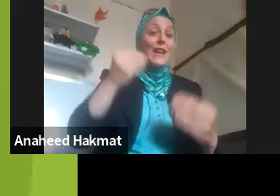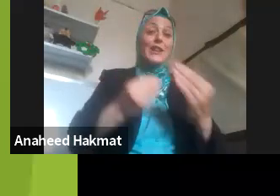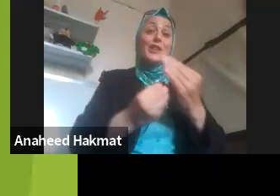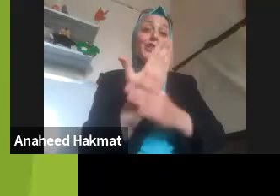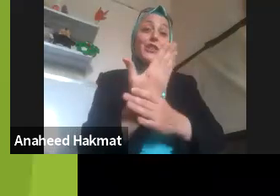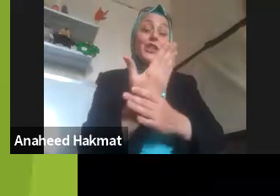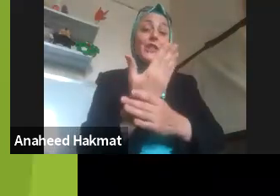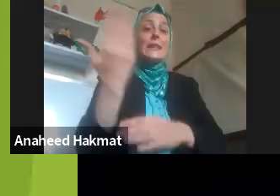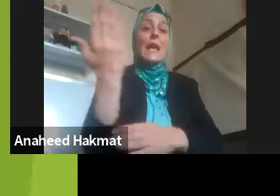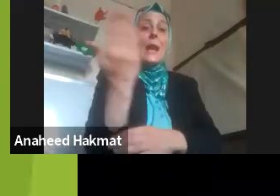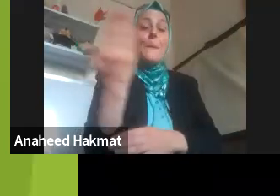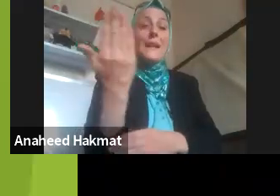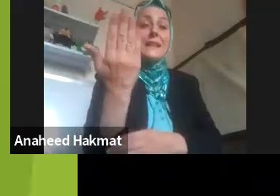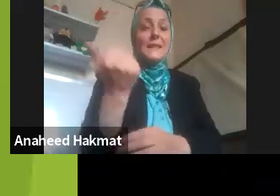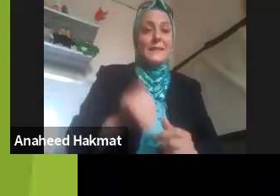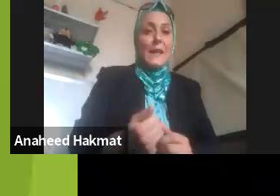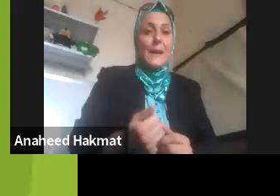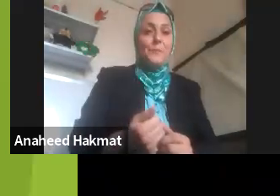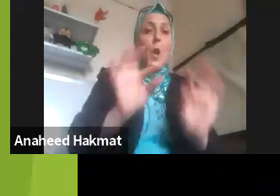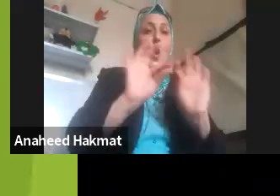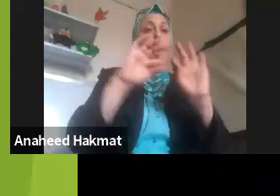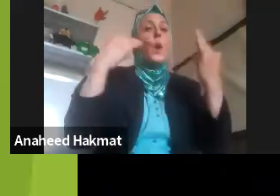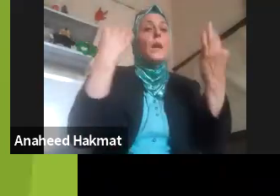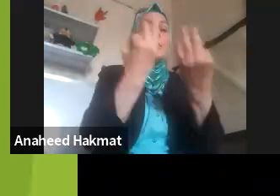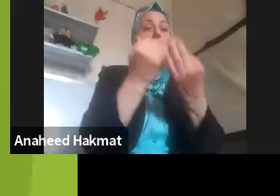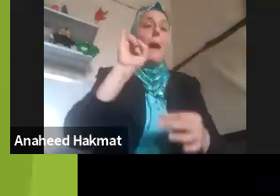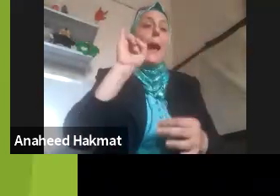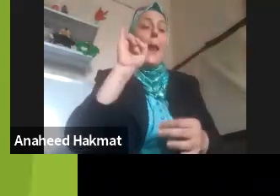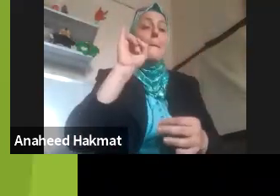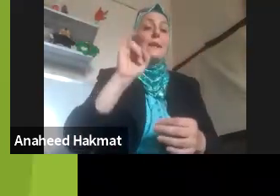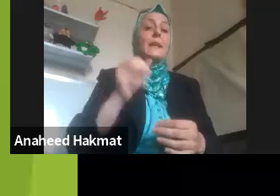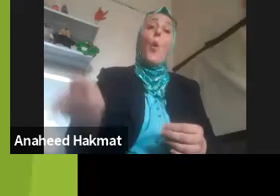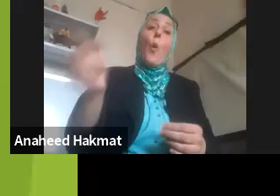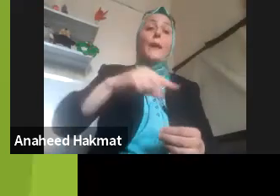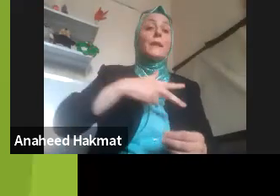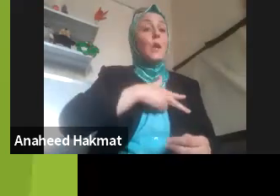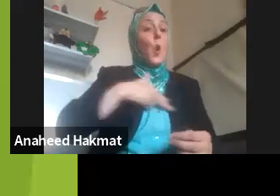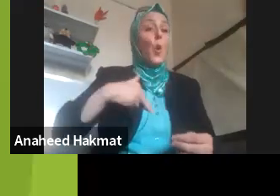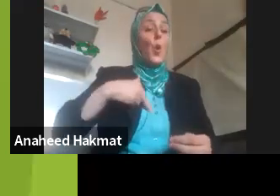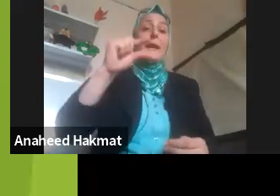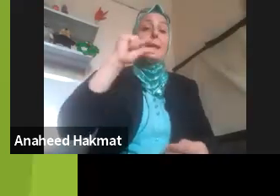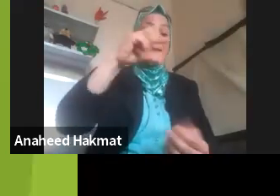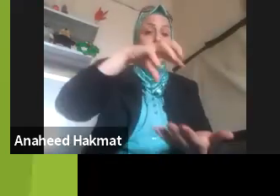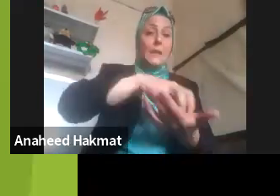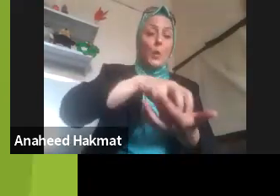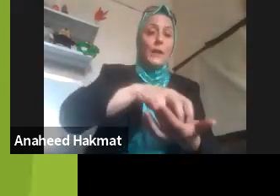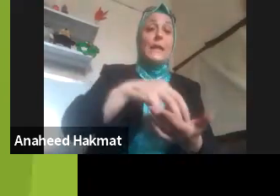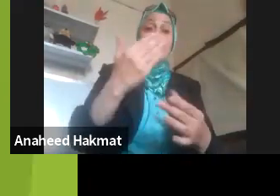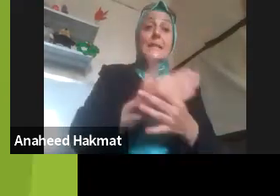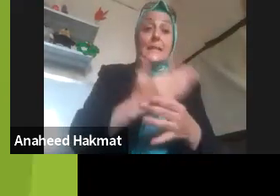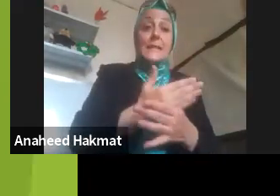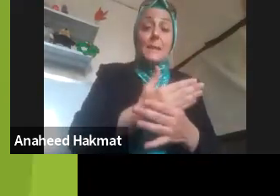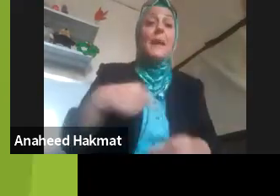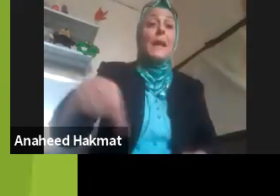المدرسة والمجتمع المدني والدولة، لأنه الكل ابتعد